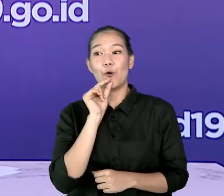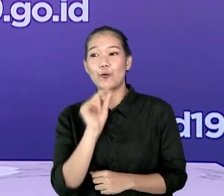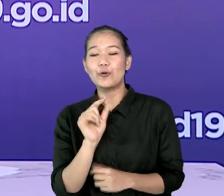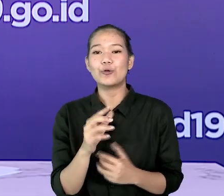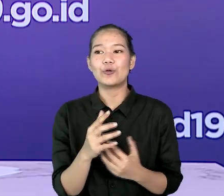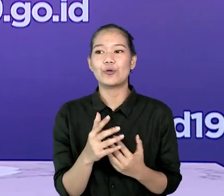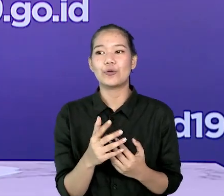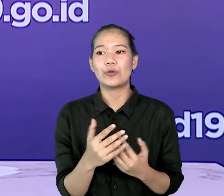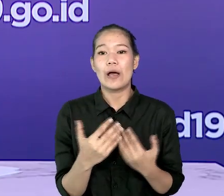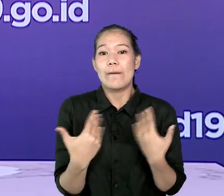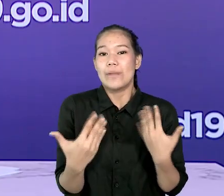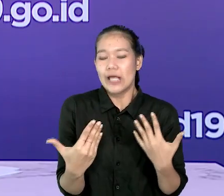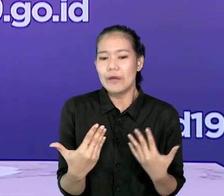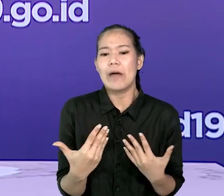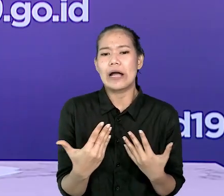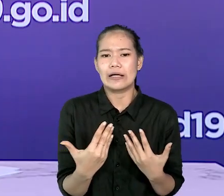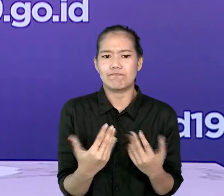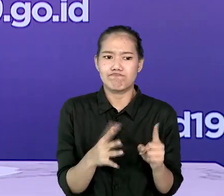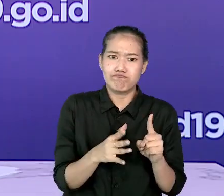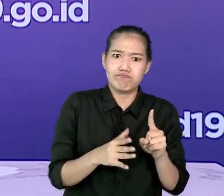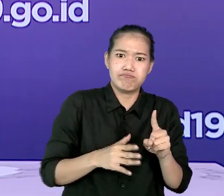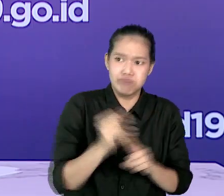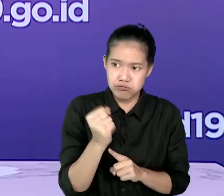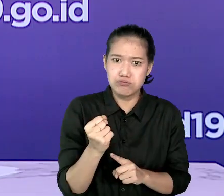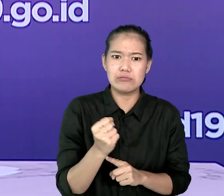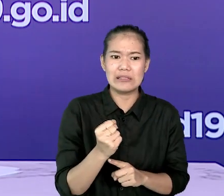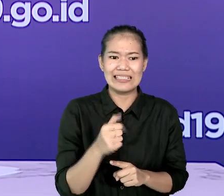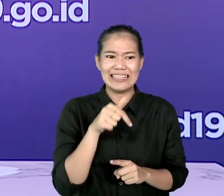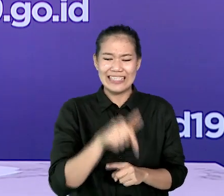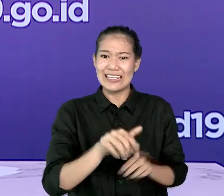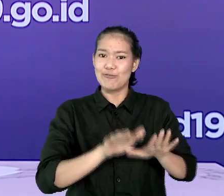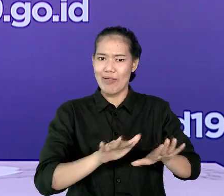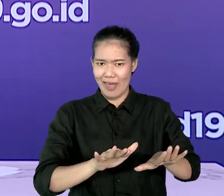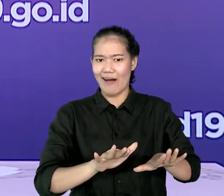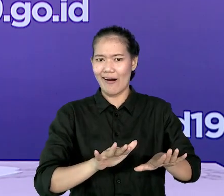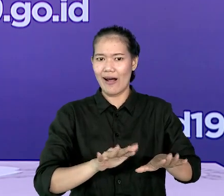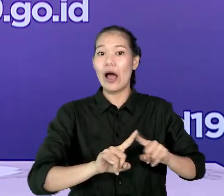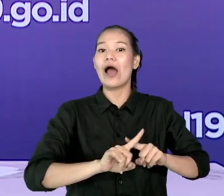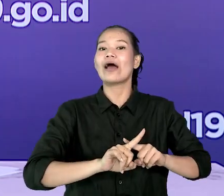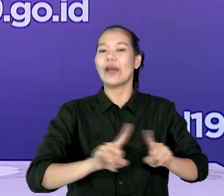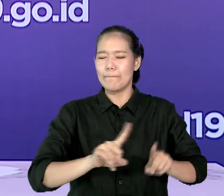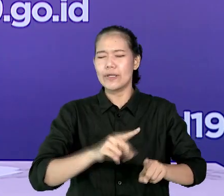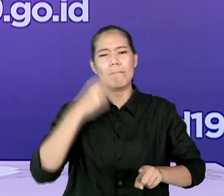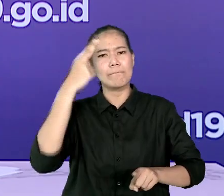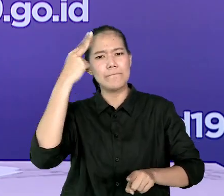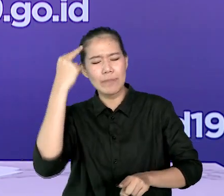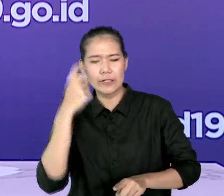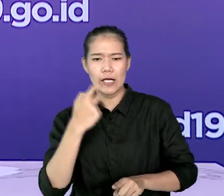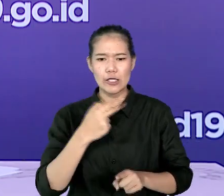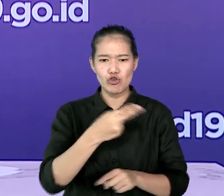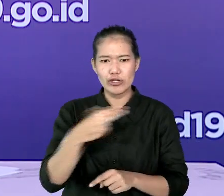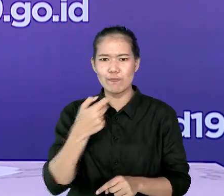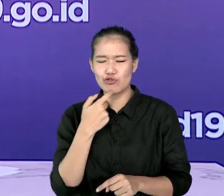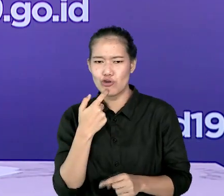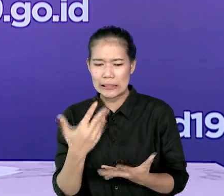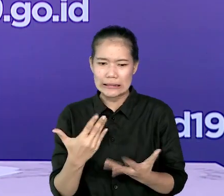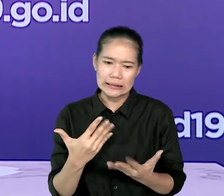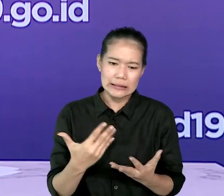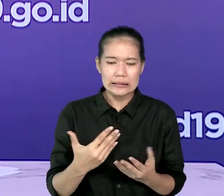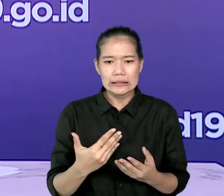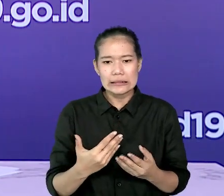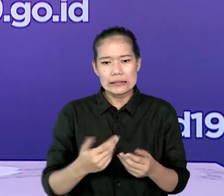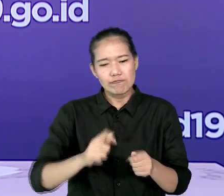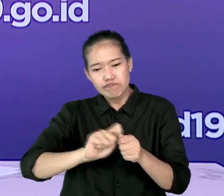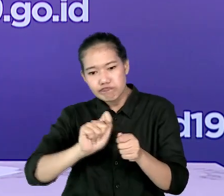kesuksesan pengendalian COVID-19 yang bersifat sementara, maka pemerintah Indonesia menyusun peta jalan yang